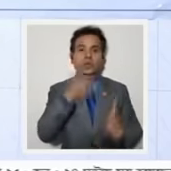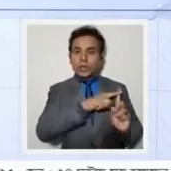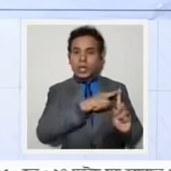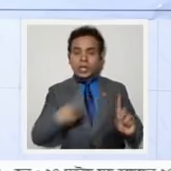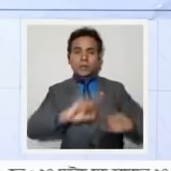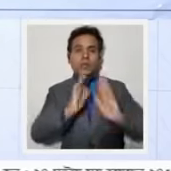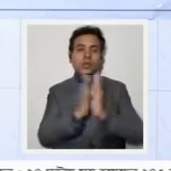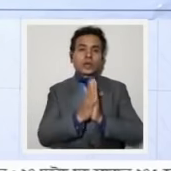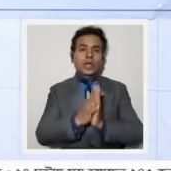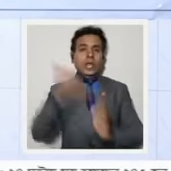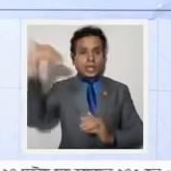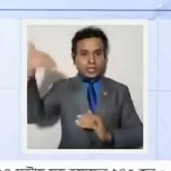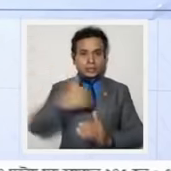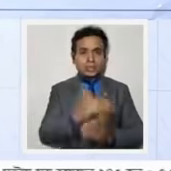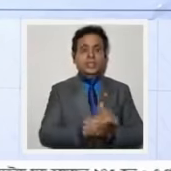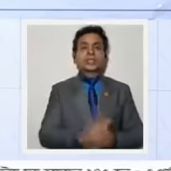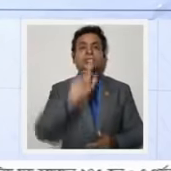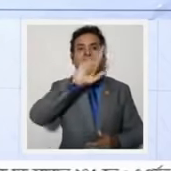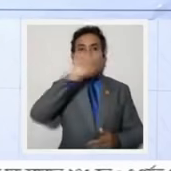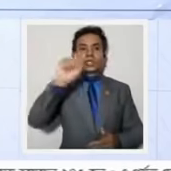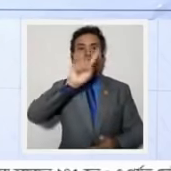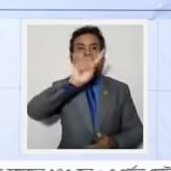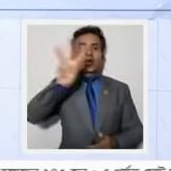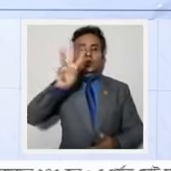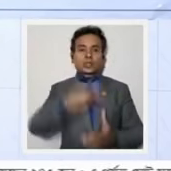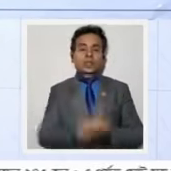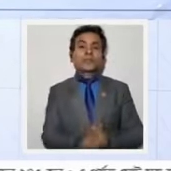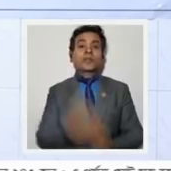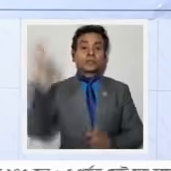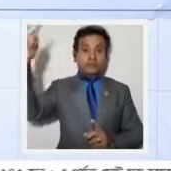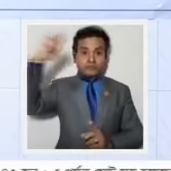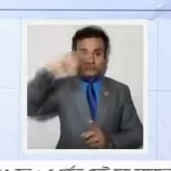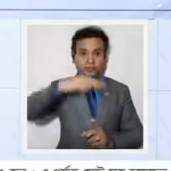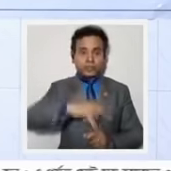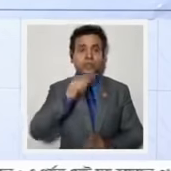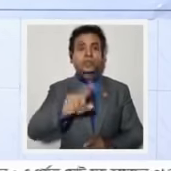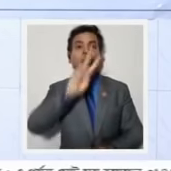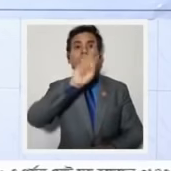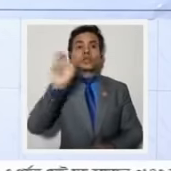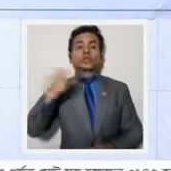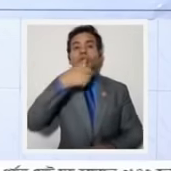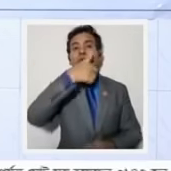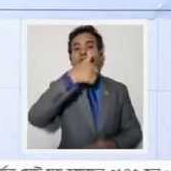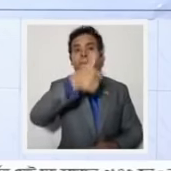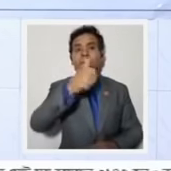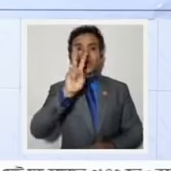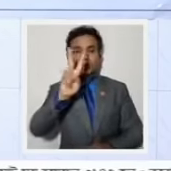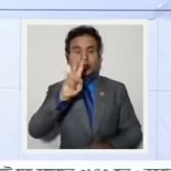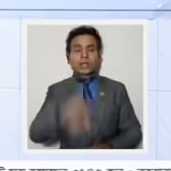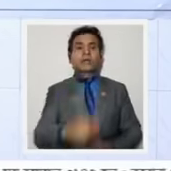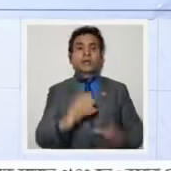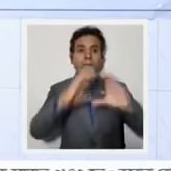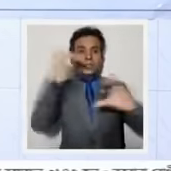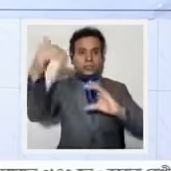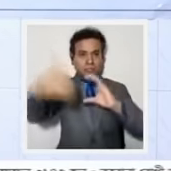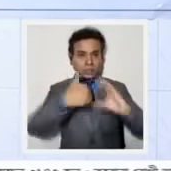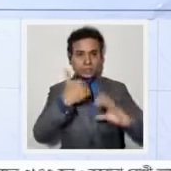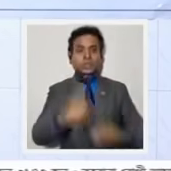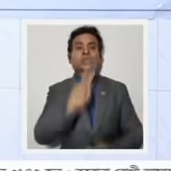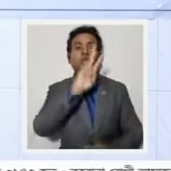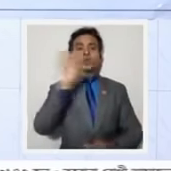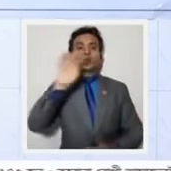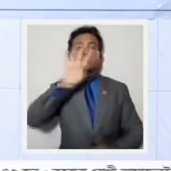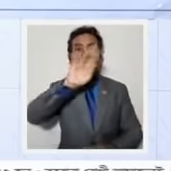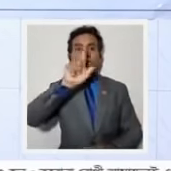স্ক্রিনিং অব্যাহত আছে। স্ক্রিনিংয়ের আওতায় বিমানবন্দর, স্থলবন্দর এবং সমুদ্রবন্দর 24 ঘন্টায় স্ক্রিনিং হয়েছে